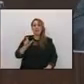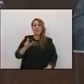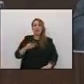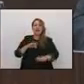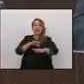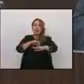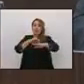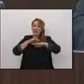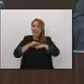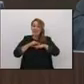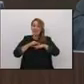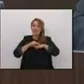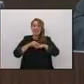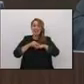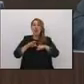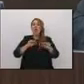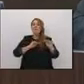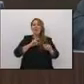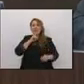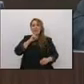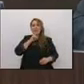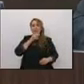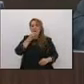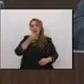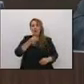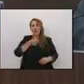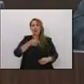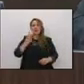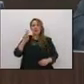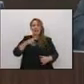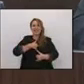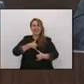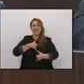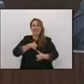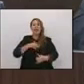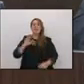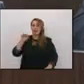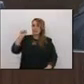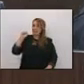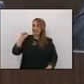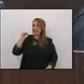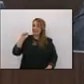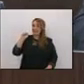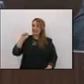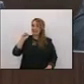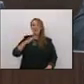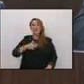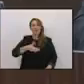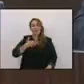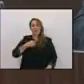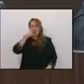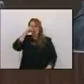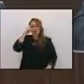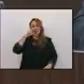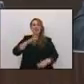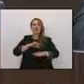قلت الاخت من جيجل ستيف ثاني عزيز علينا ومرحبا ثاني ماذا بينزور ان شاء الله هذه الولايه